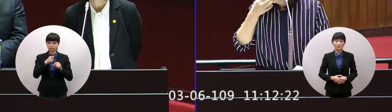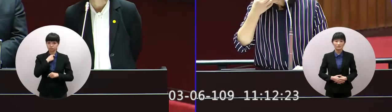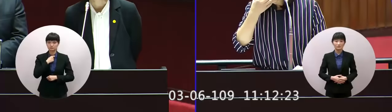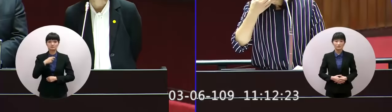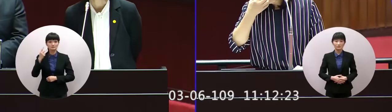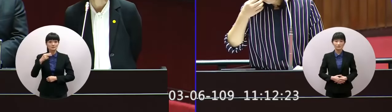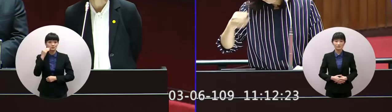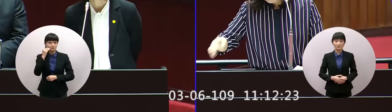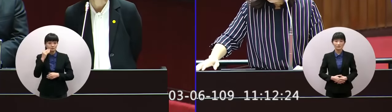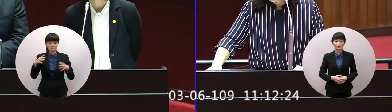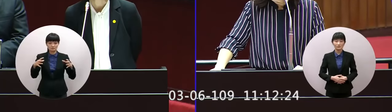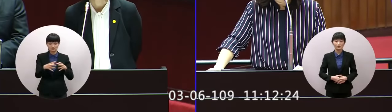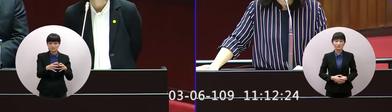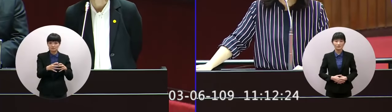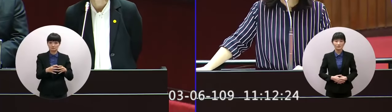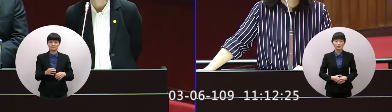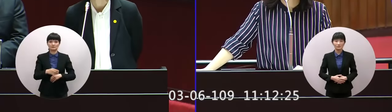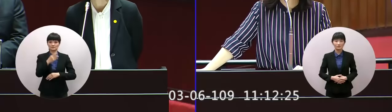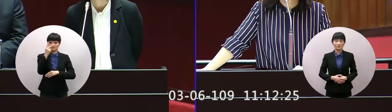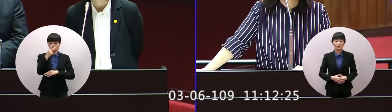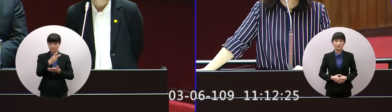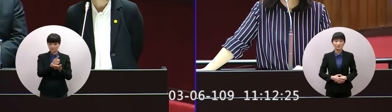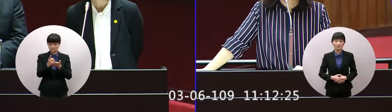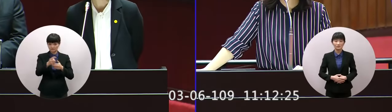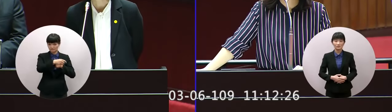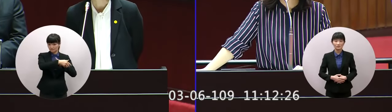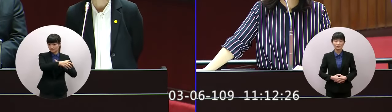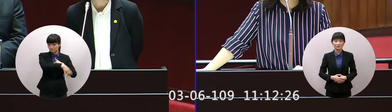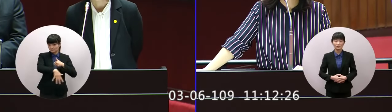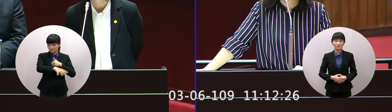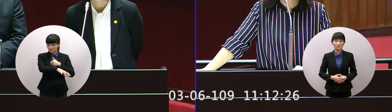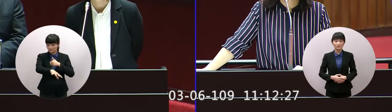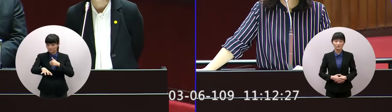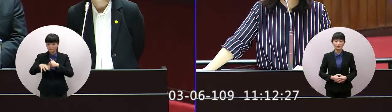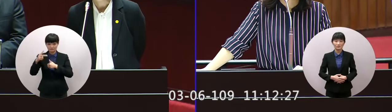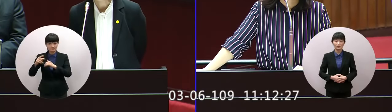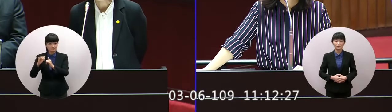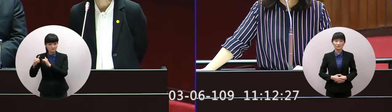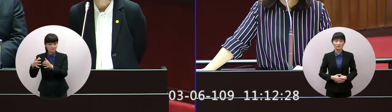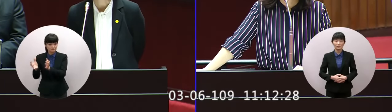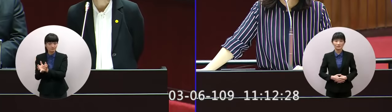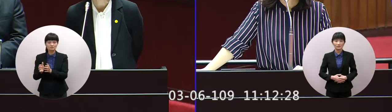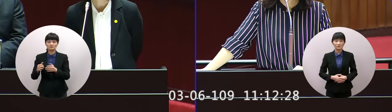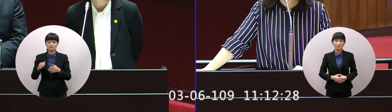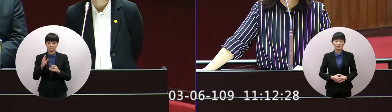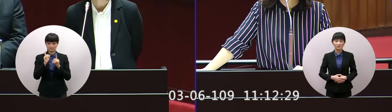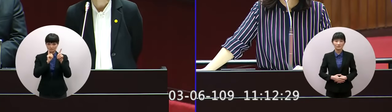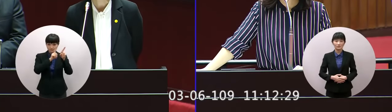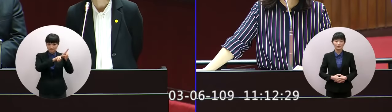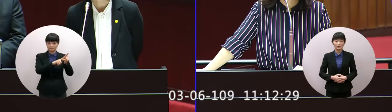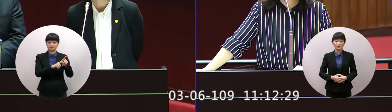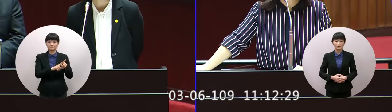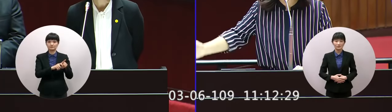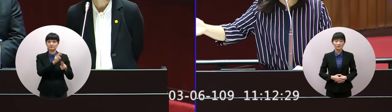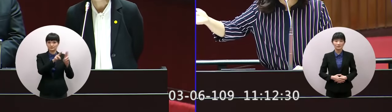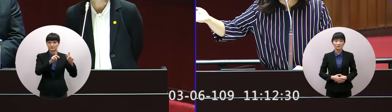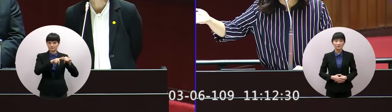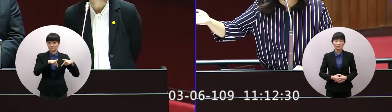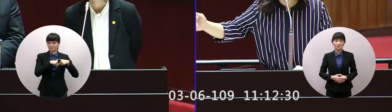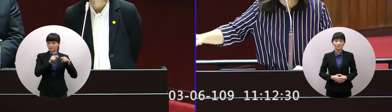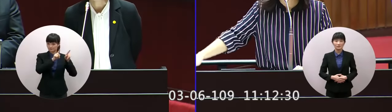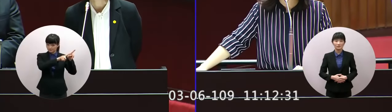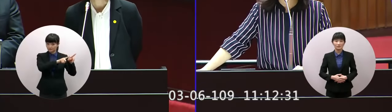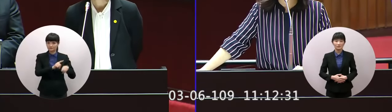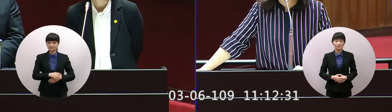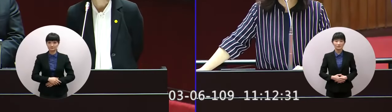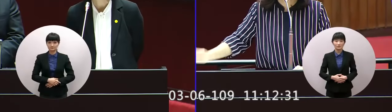各部会或民间其实根据指挥中心的因应指引来进行，那么因应指引在昨天进行更新，所以我